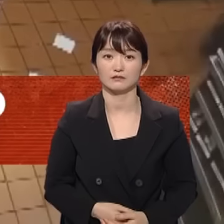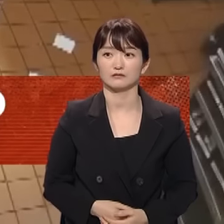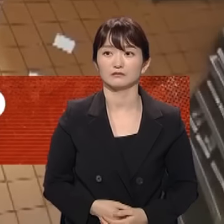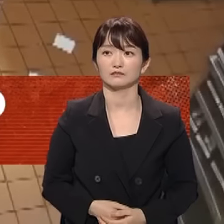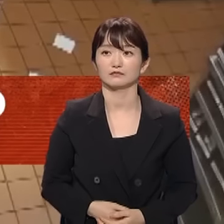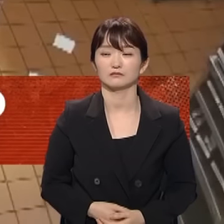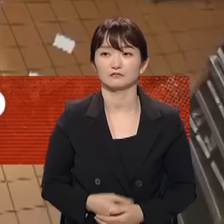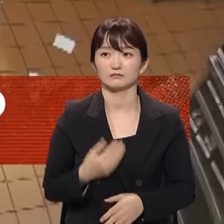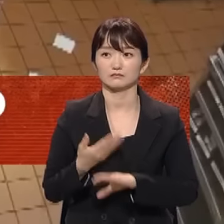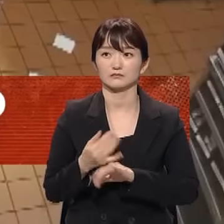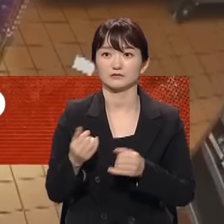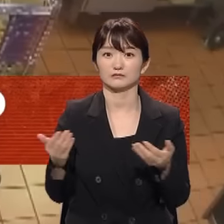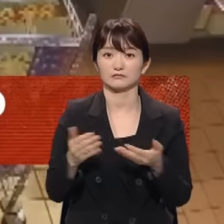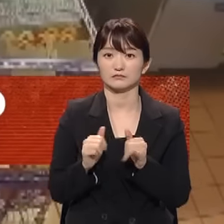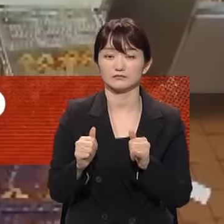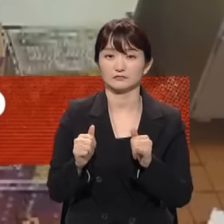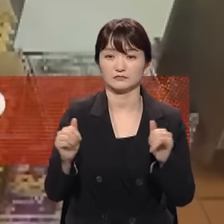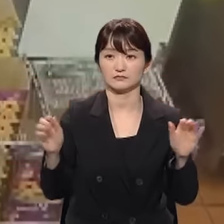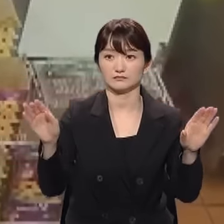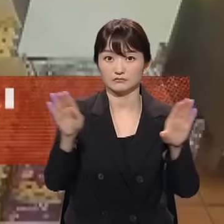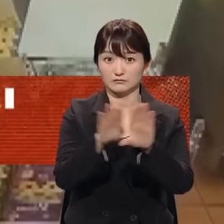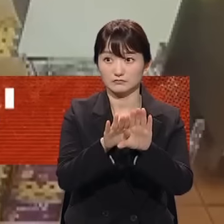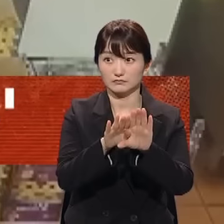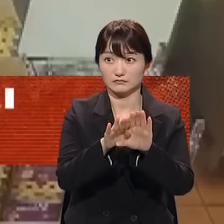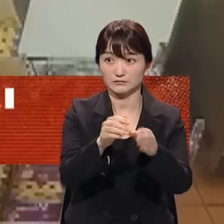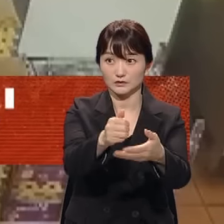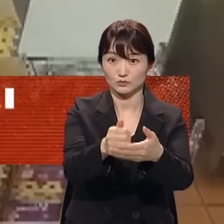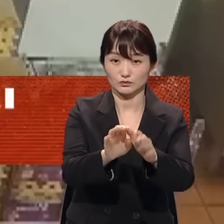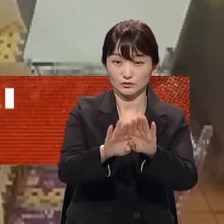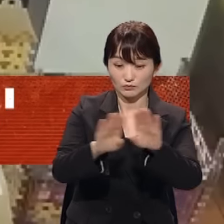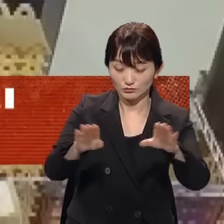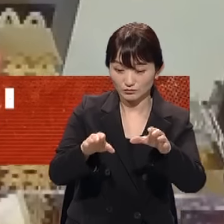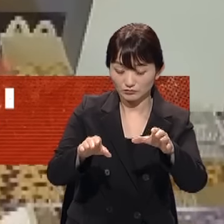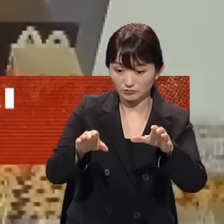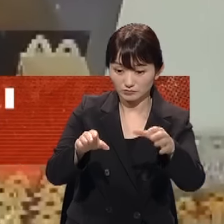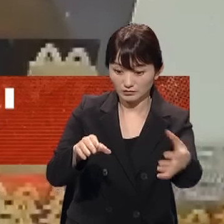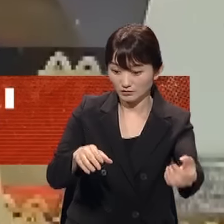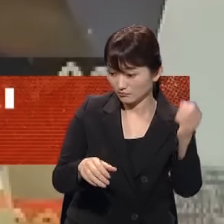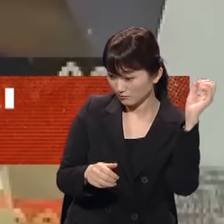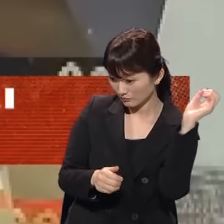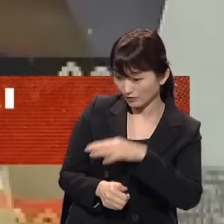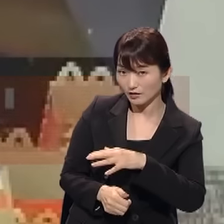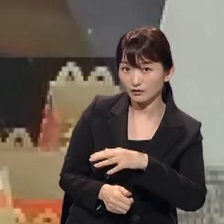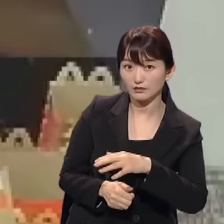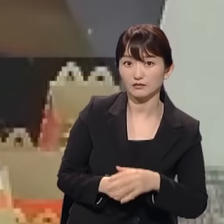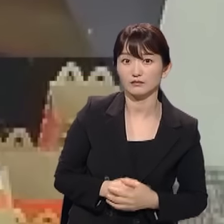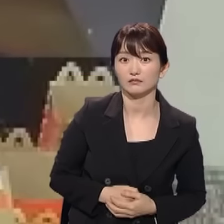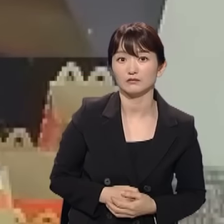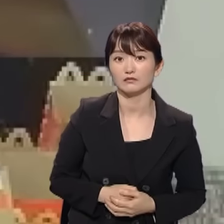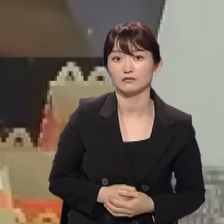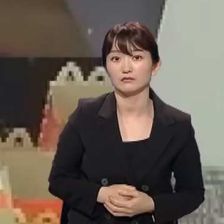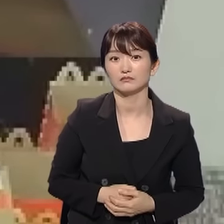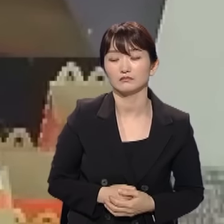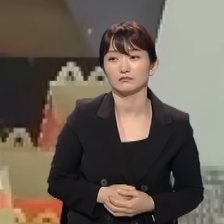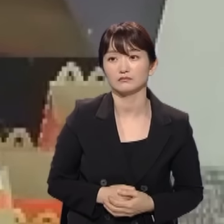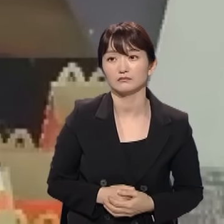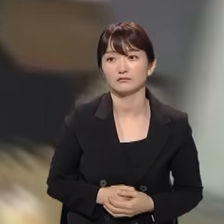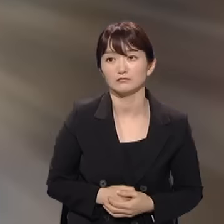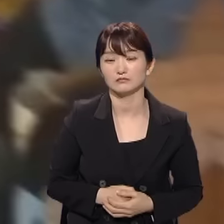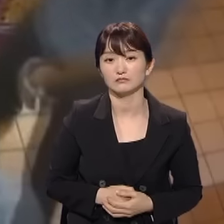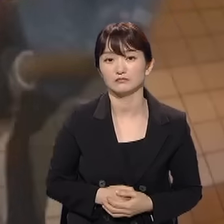자, 그런데 다른 직원이 문을 닫고 나자 이번엔 손님이 창문을 막 열어줬죠. 선반과 디스펜서에 있던 컵을 넣어서 매장 안으로